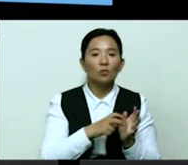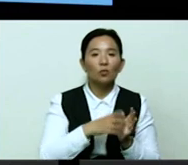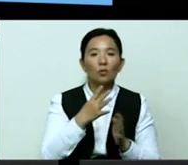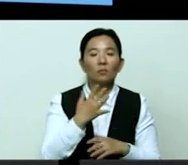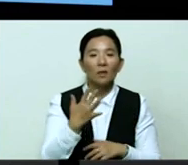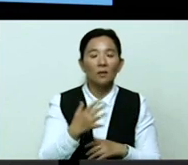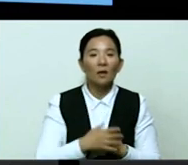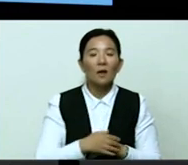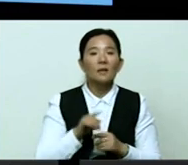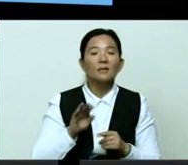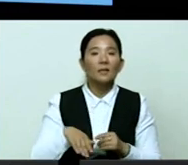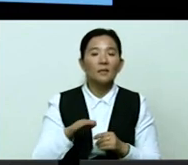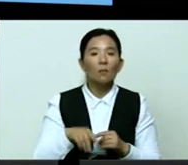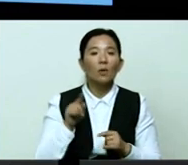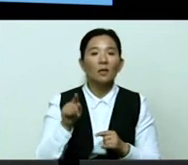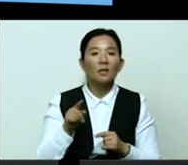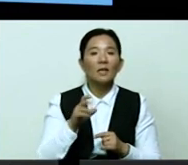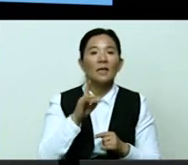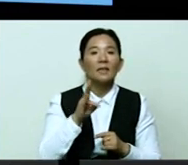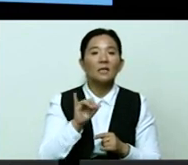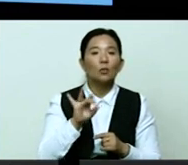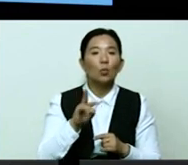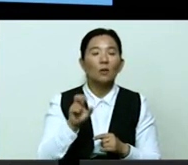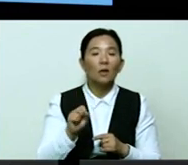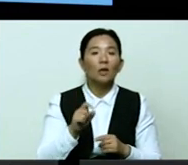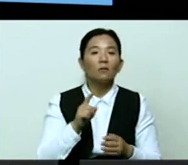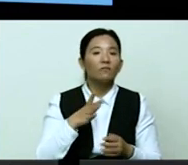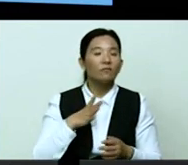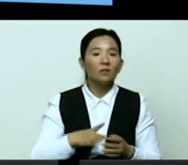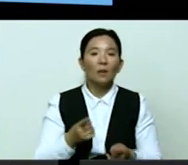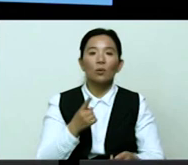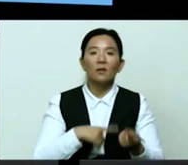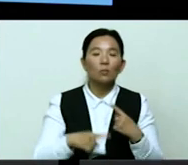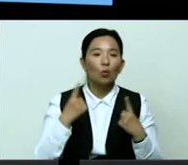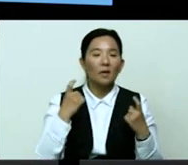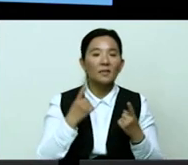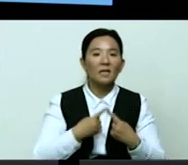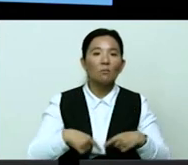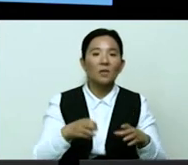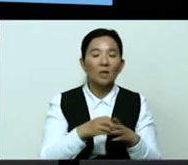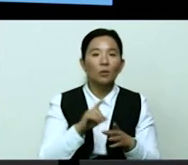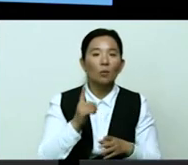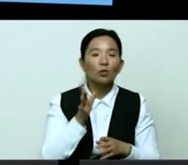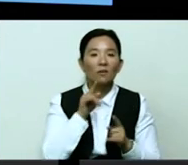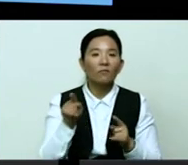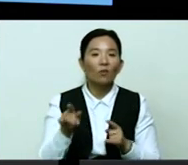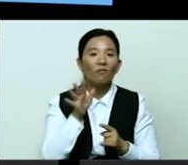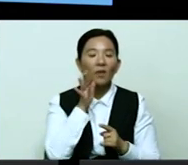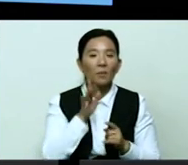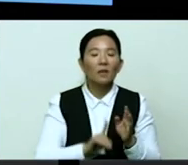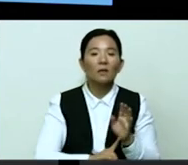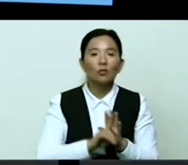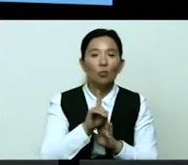1842-1845. Затем эмир Насрула вынужден будет вернуться в Бухарский эмират, потому что в это время